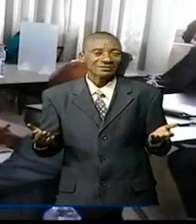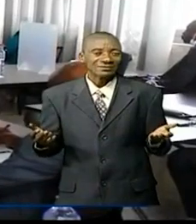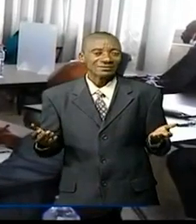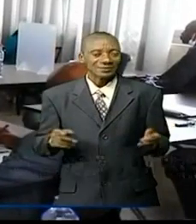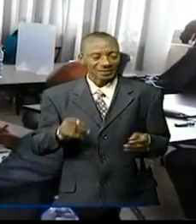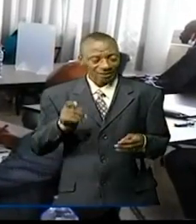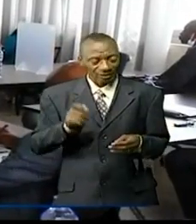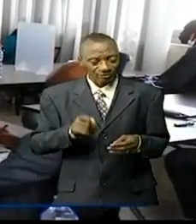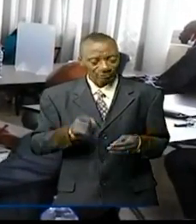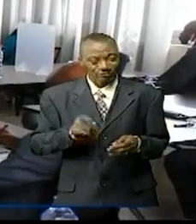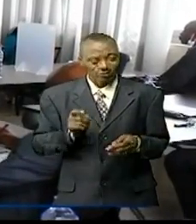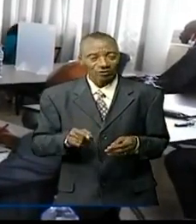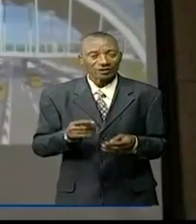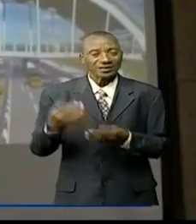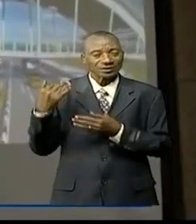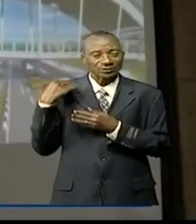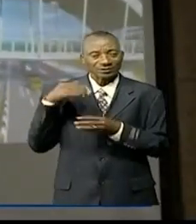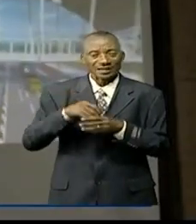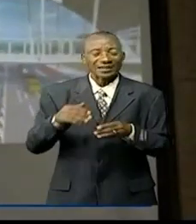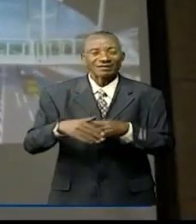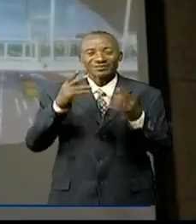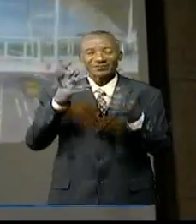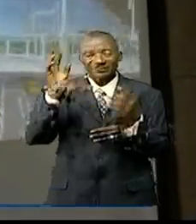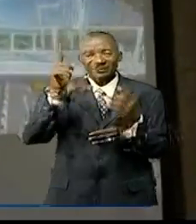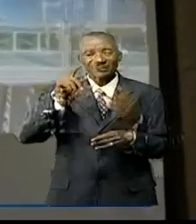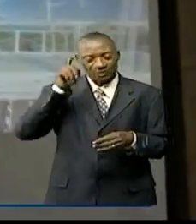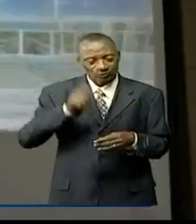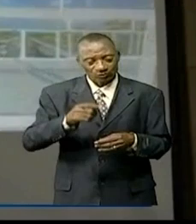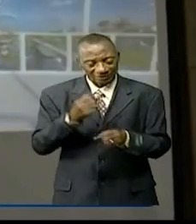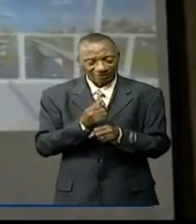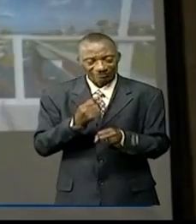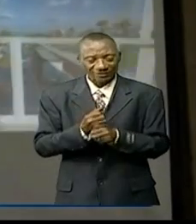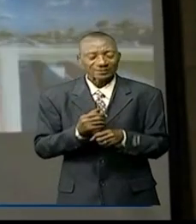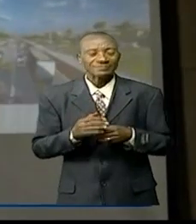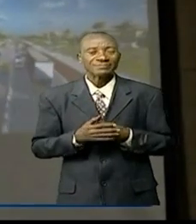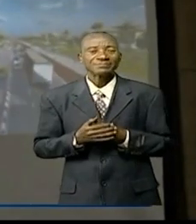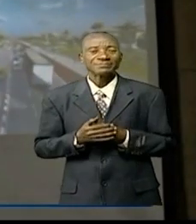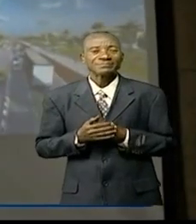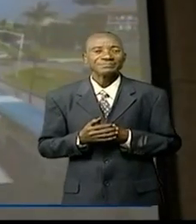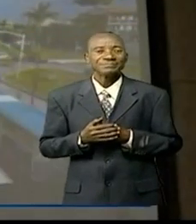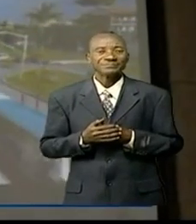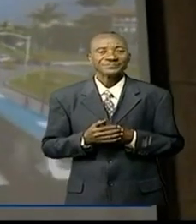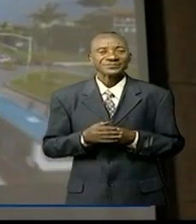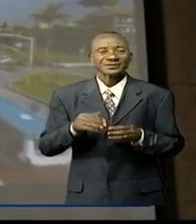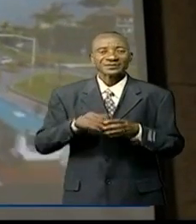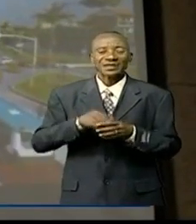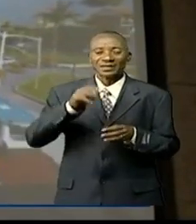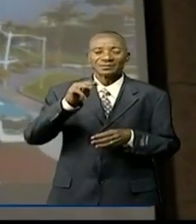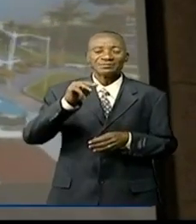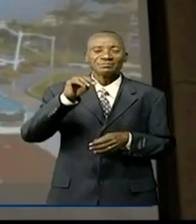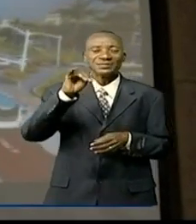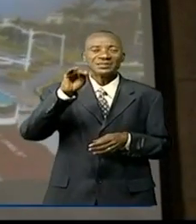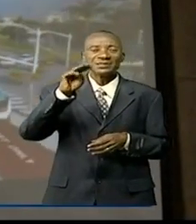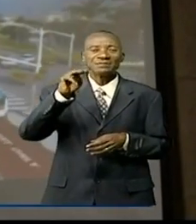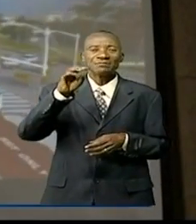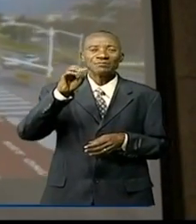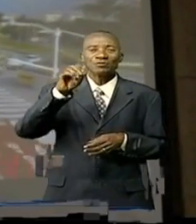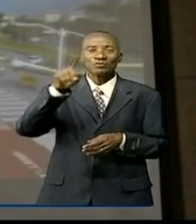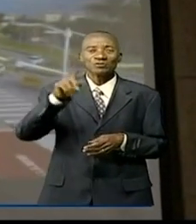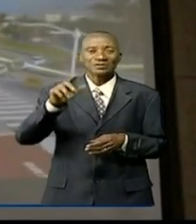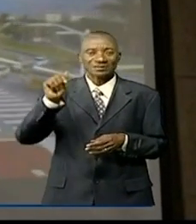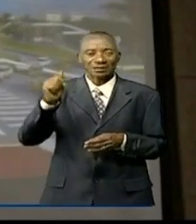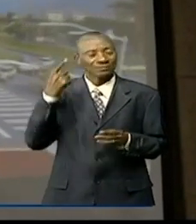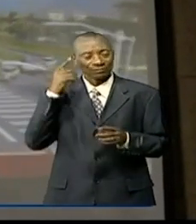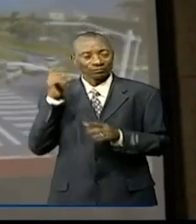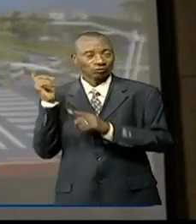vite pensé et sa mise en œuvre est imminente. Si vous partez de Mimosa, par exemple, pour arriver au centre-ville, ça